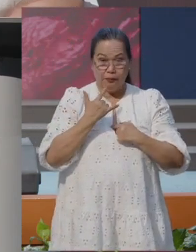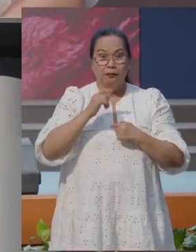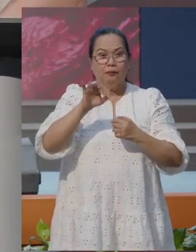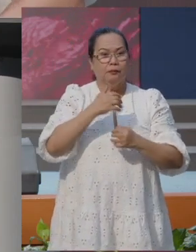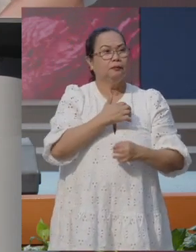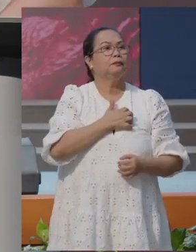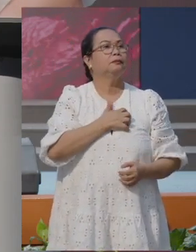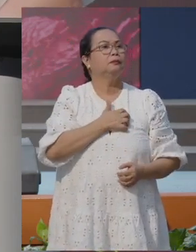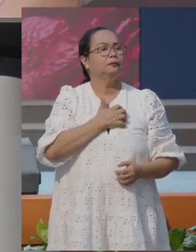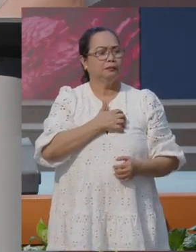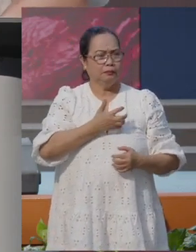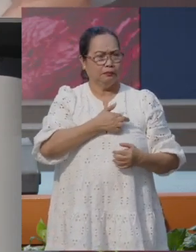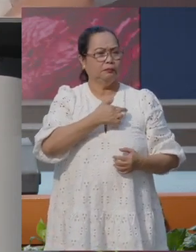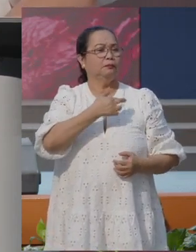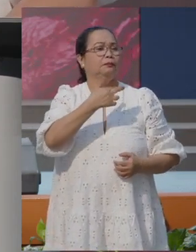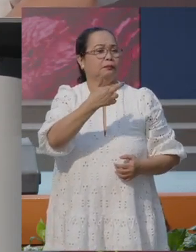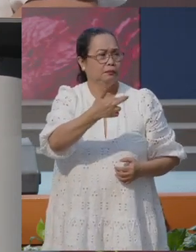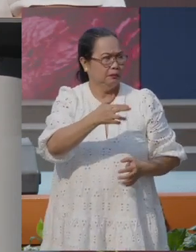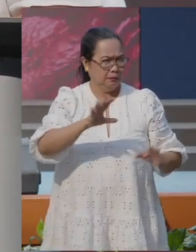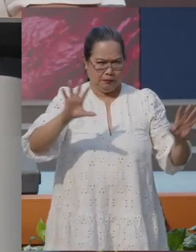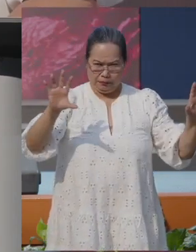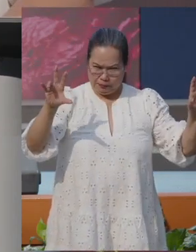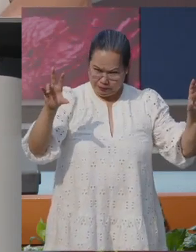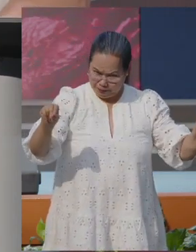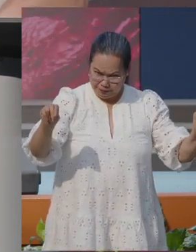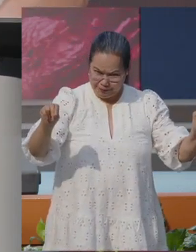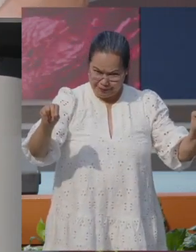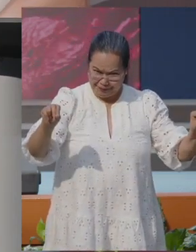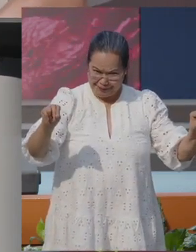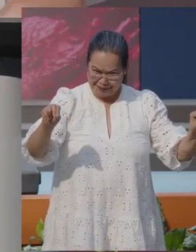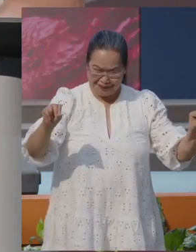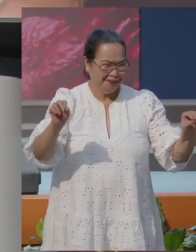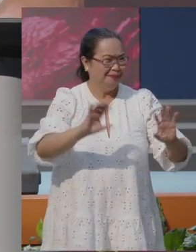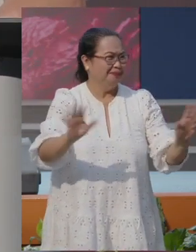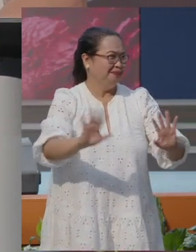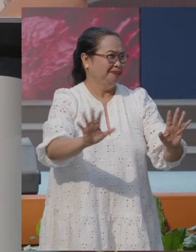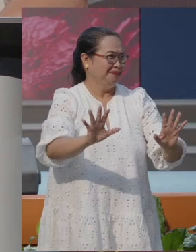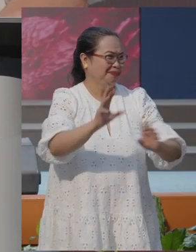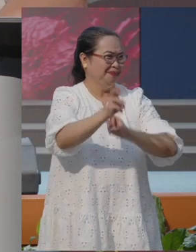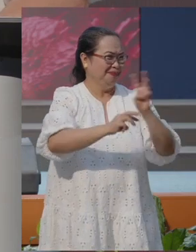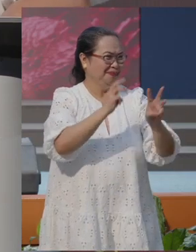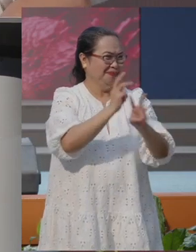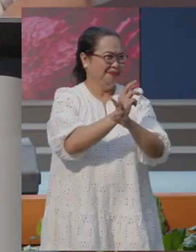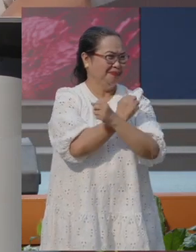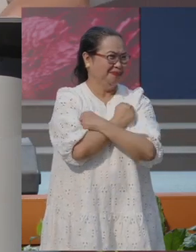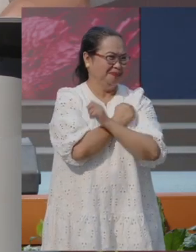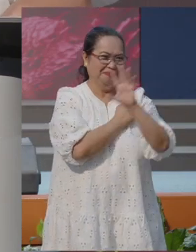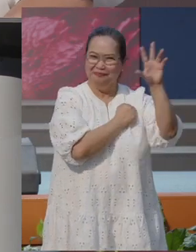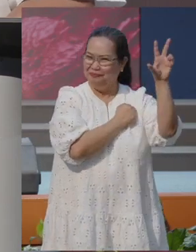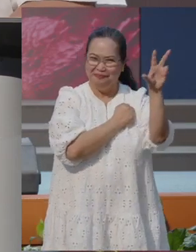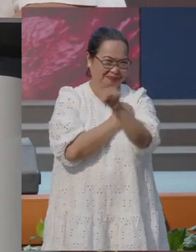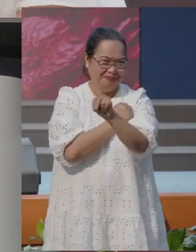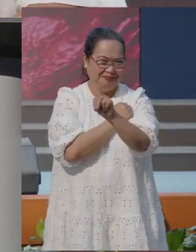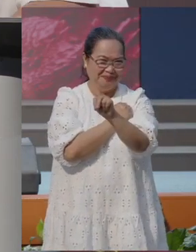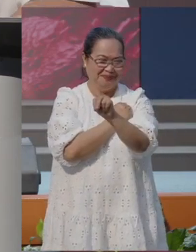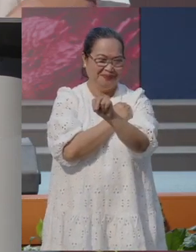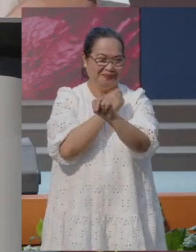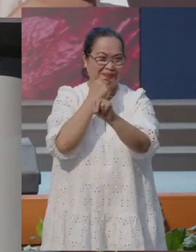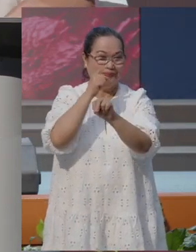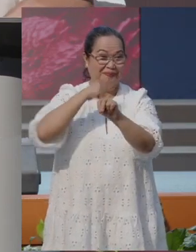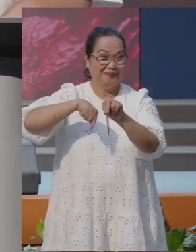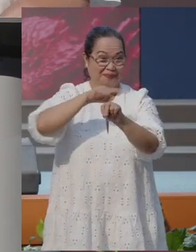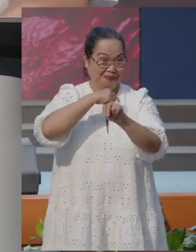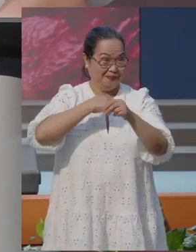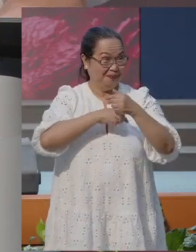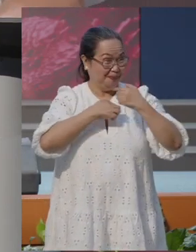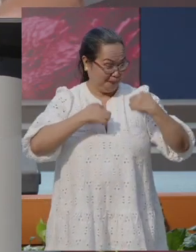love song. Ang pag-ibig po na ito ay hindi ang pag-ibig ng sanlibutan. Ito po ay ibinuho sa ating puso